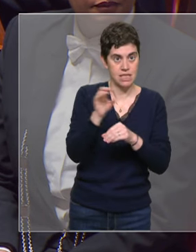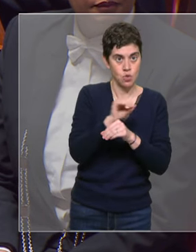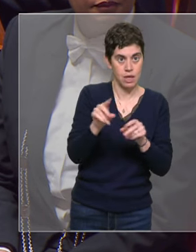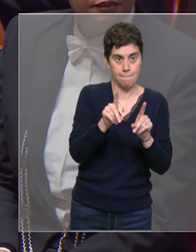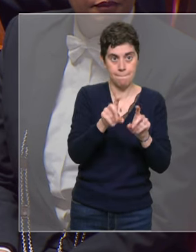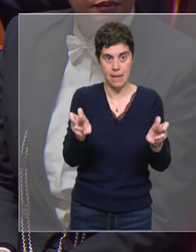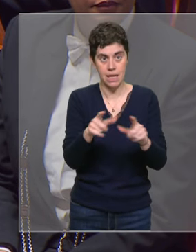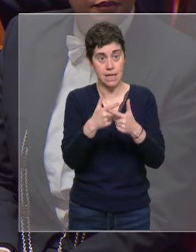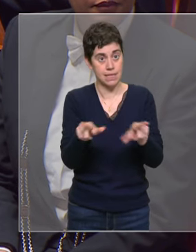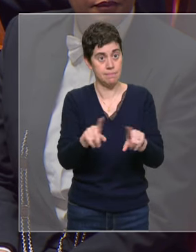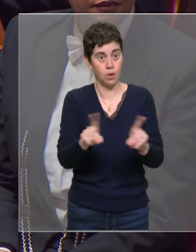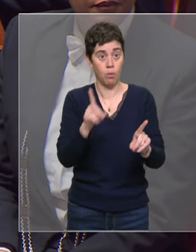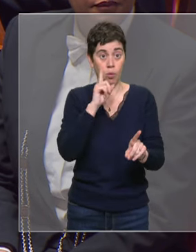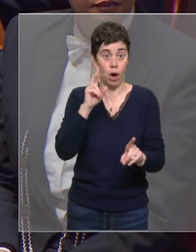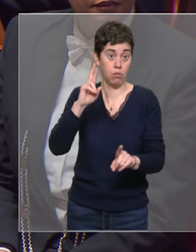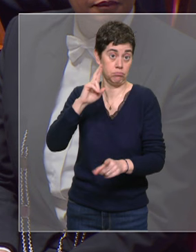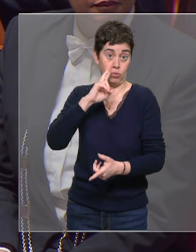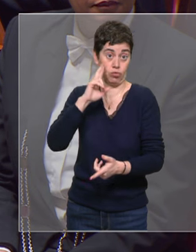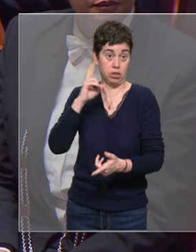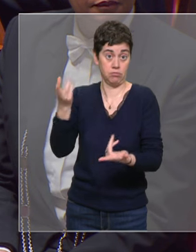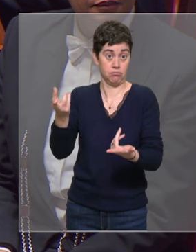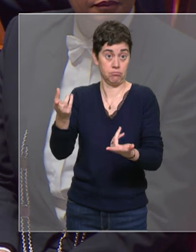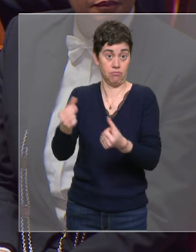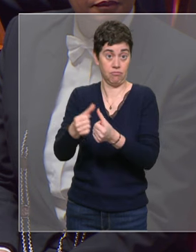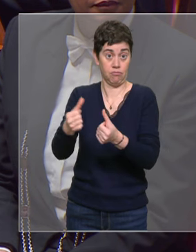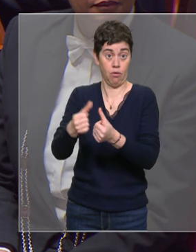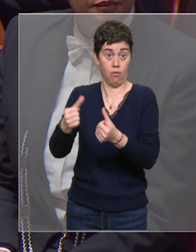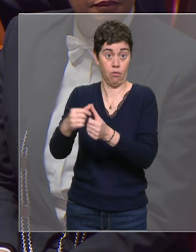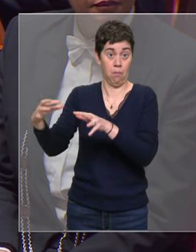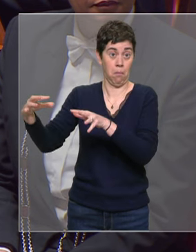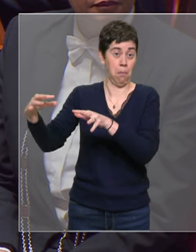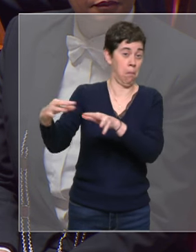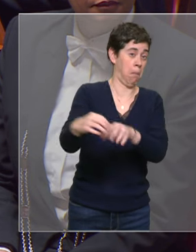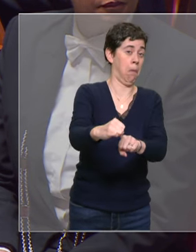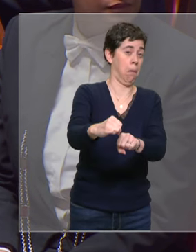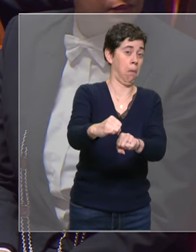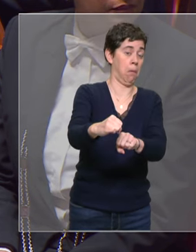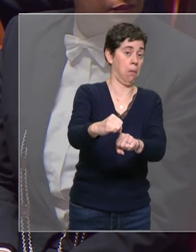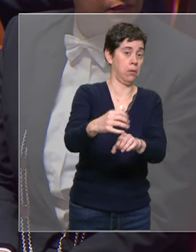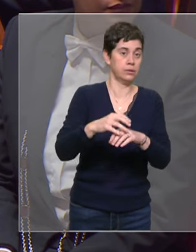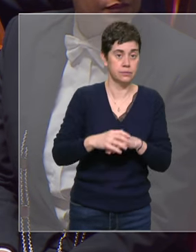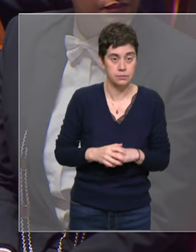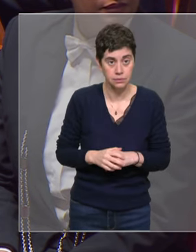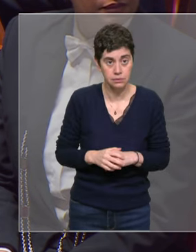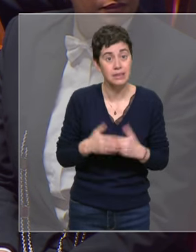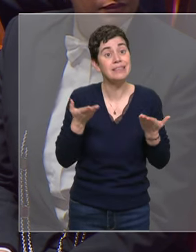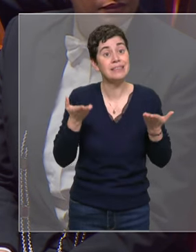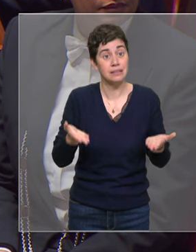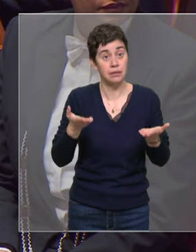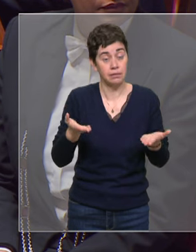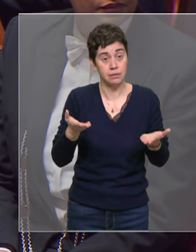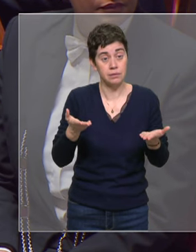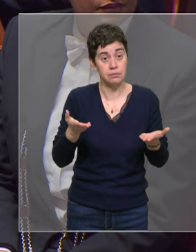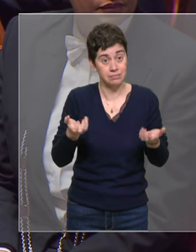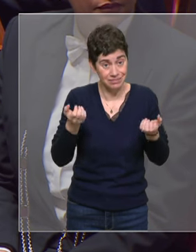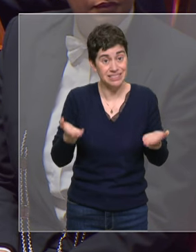ni librement, puisque la Russie aurait pris le contrôle de cet État souverain et de cette démocratie. Parce que c'est aussi ça qui se joue, finalement. Ce